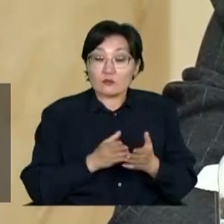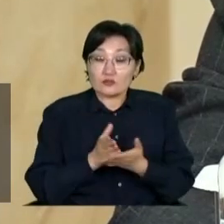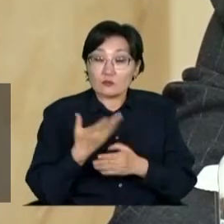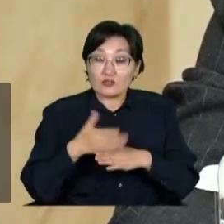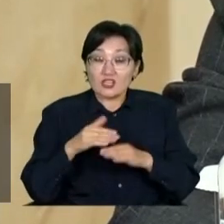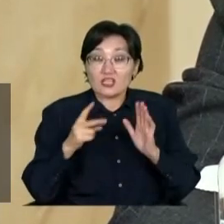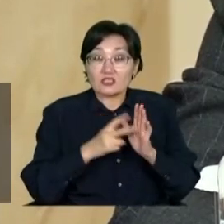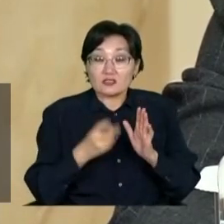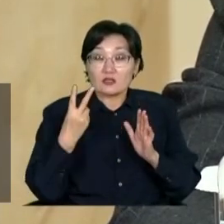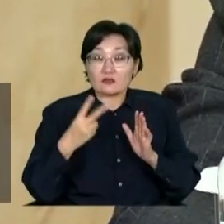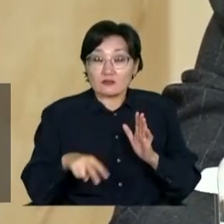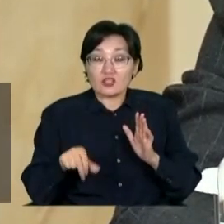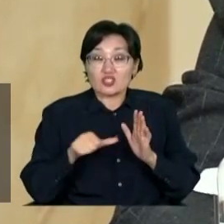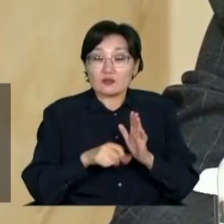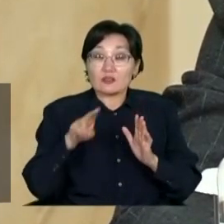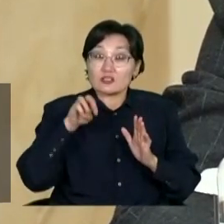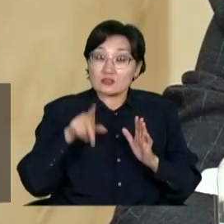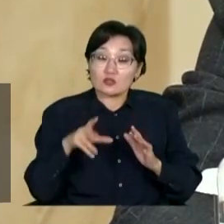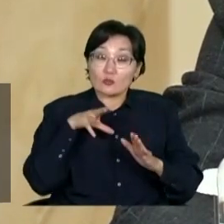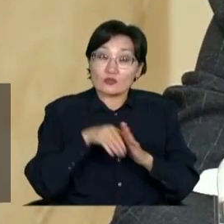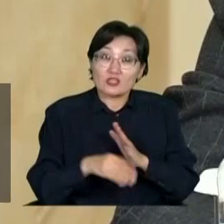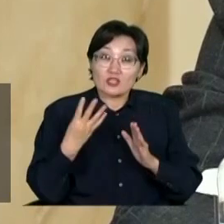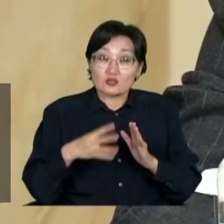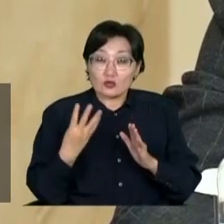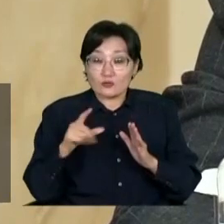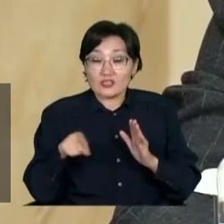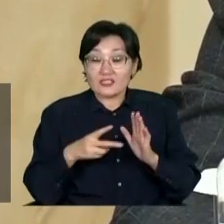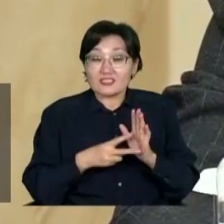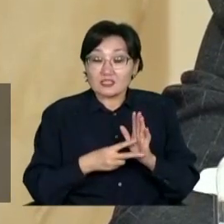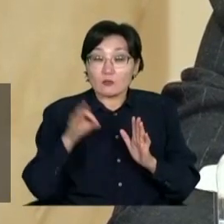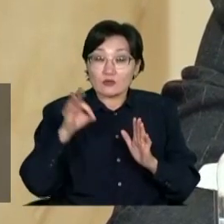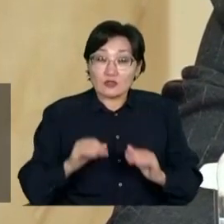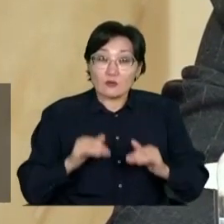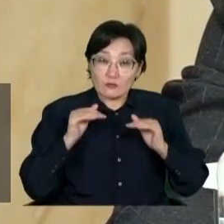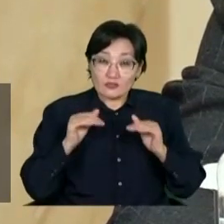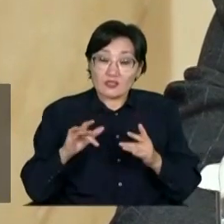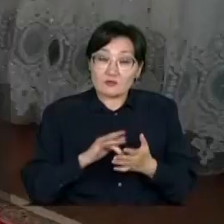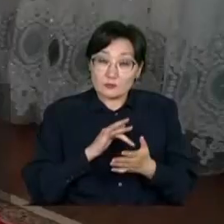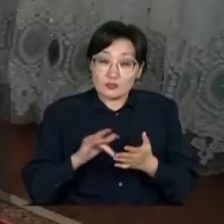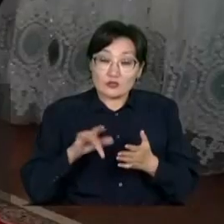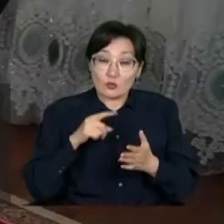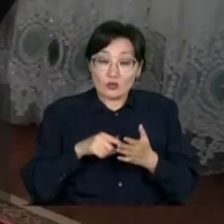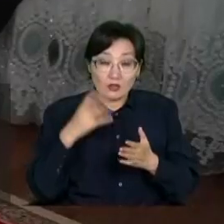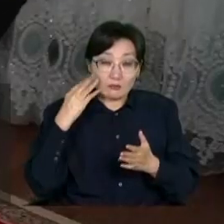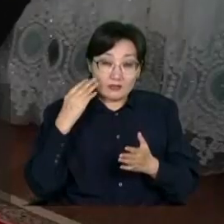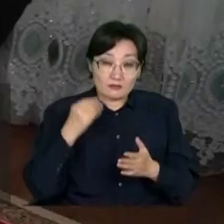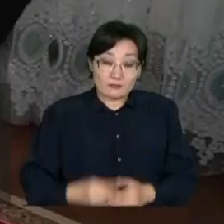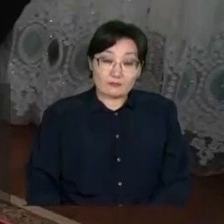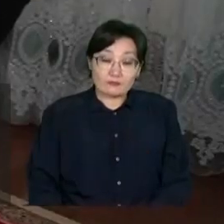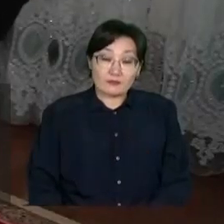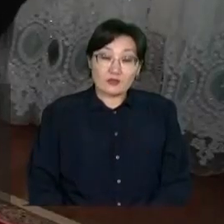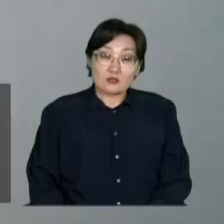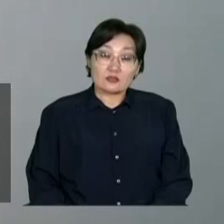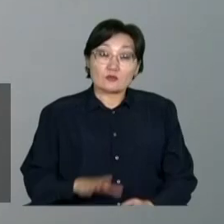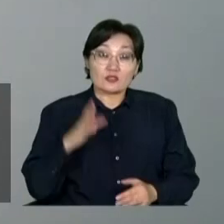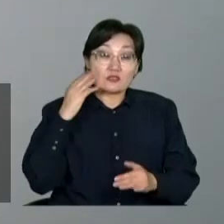выделяется 726 миллиардов тенге, что составляет 44,7% от расходов бюджета города Алматы. Помимо этого,